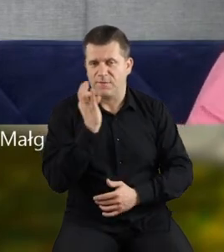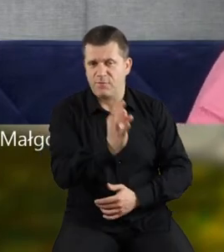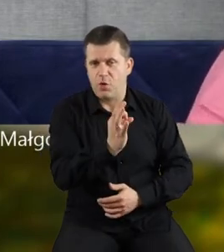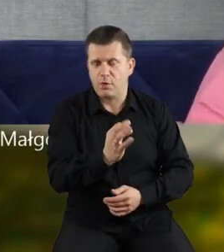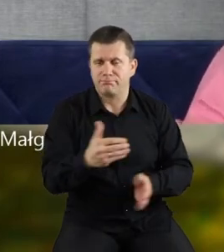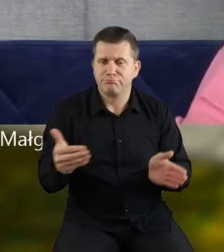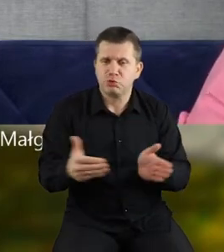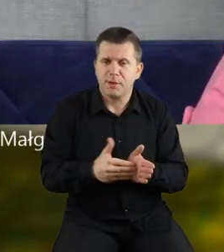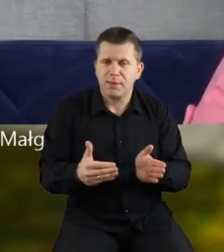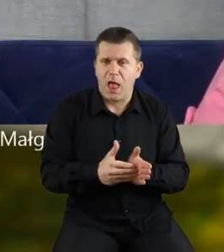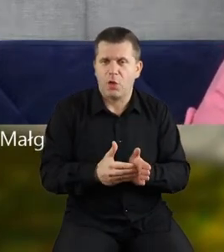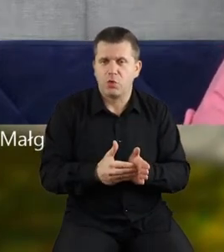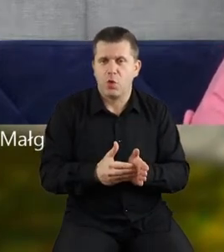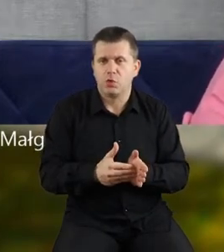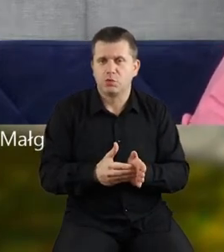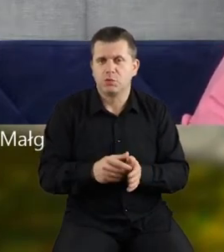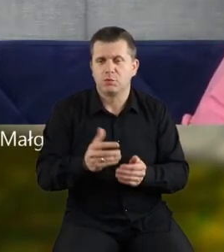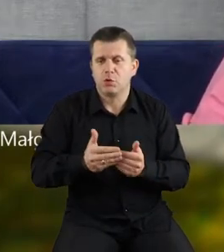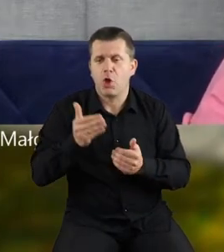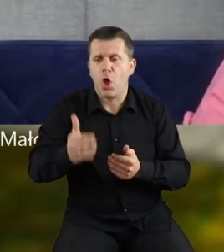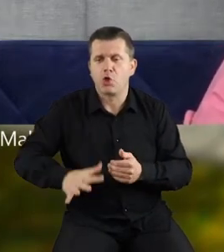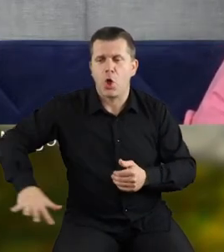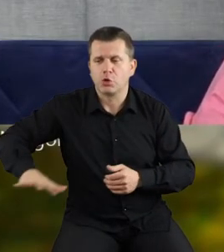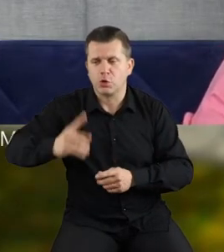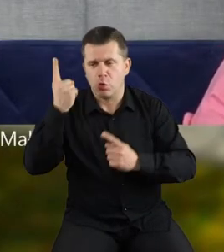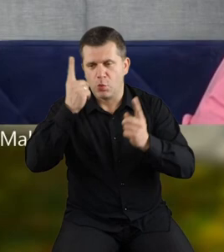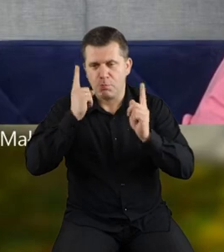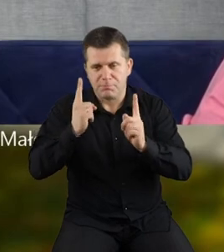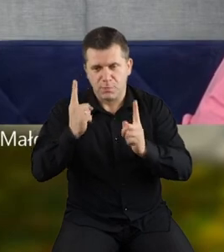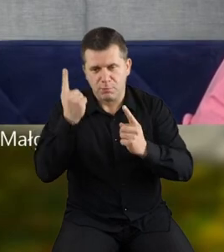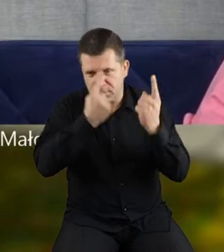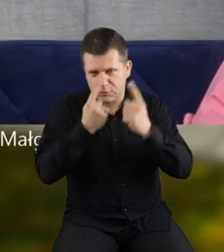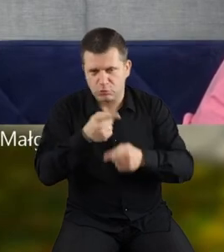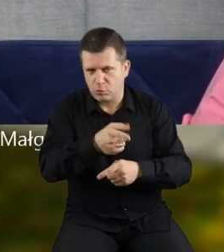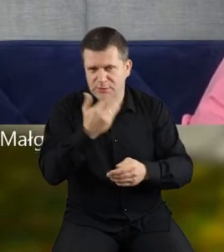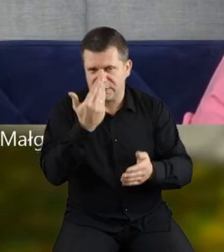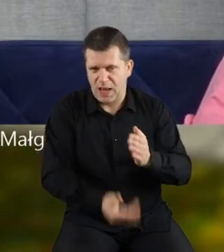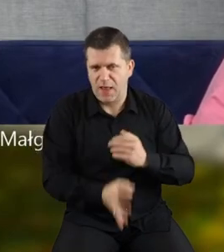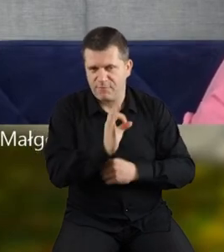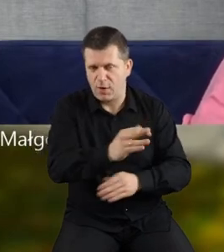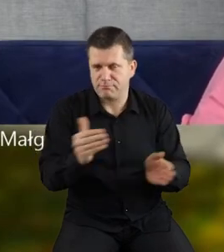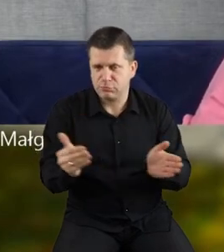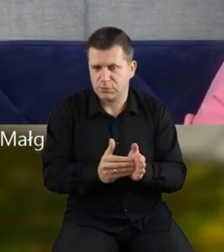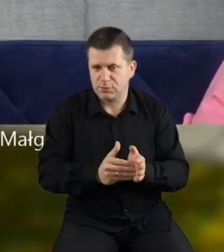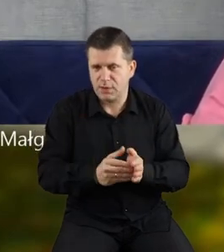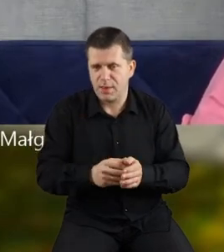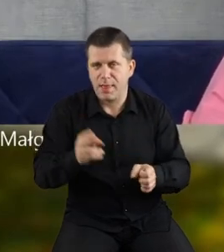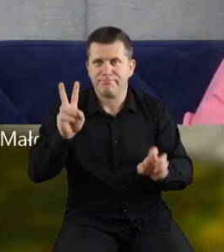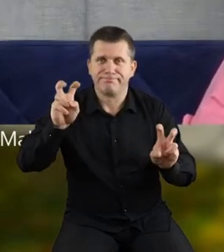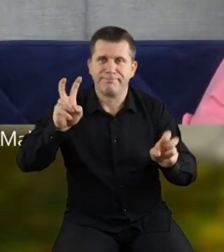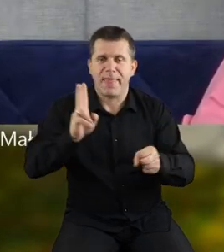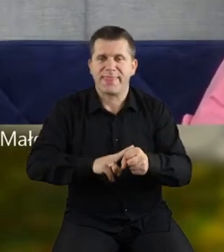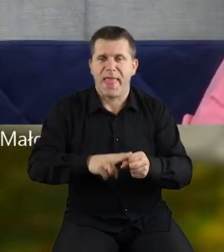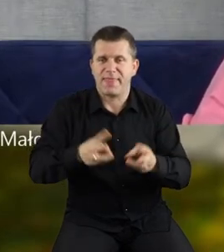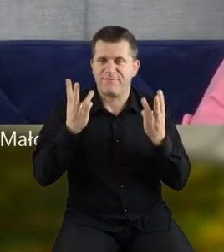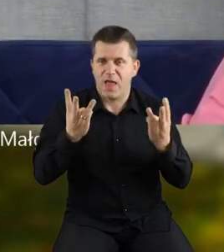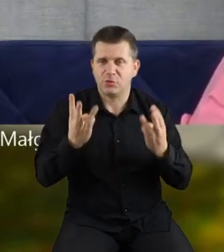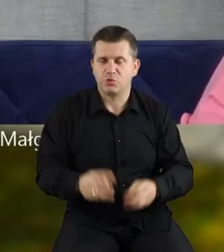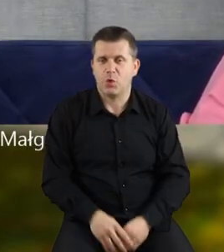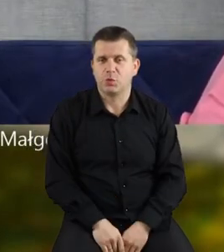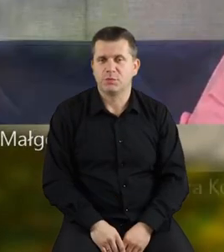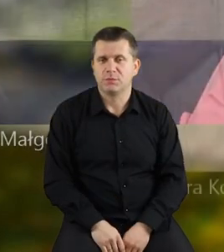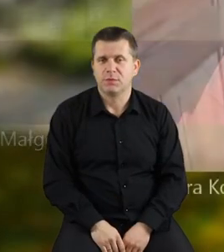tracą swoją przydatność, to znaczy otoczenie uważa, że powinny, że już tracą swoją przydatność, datę ważności.